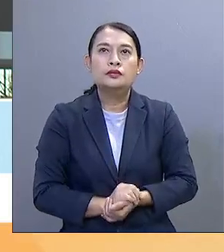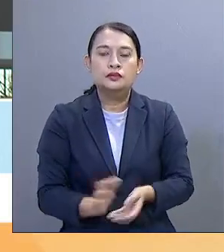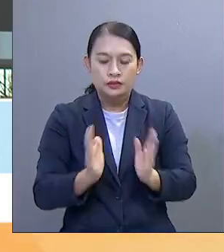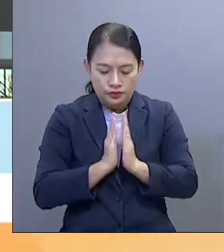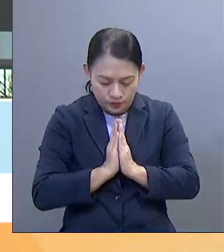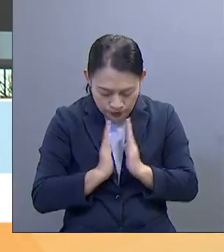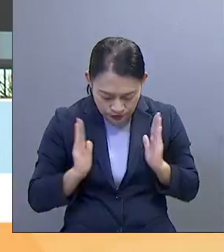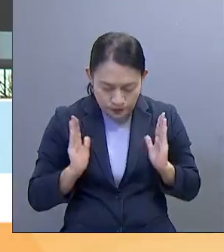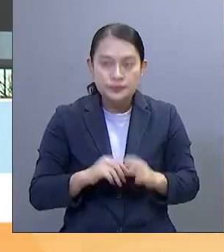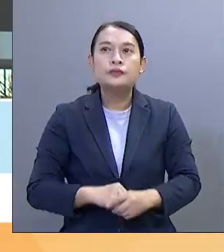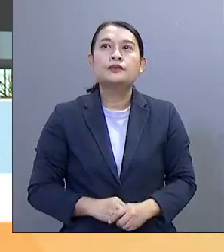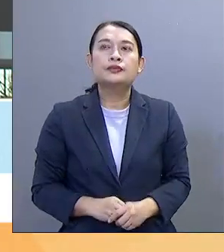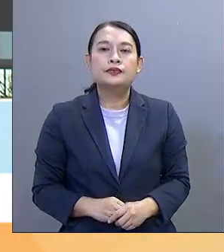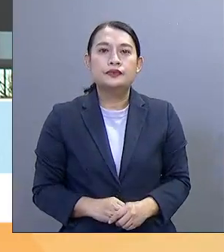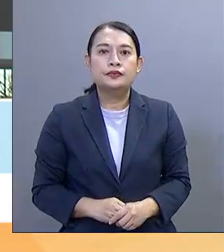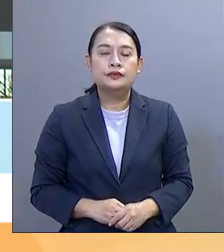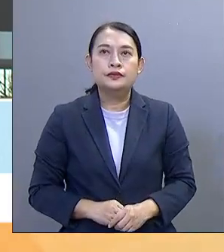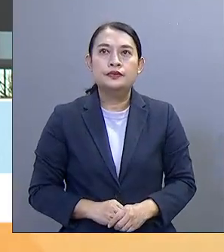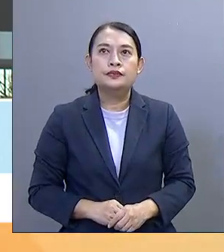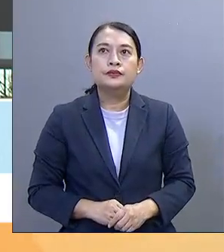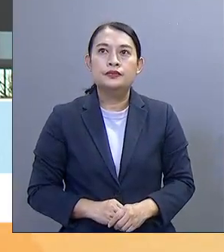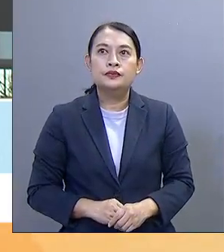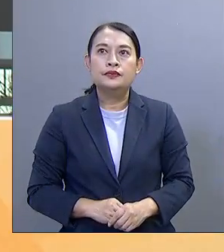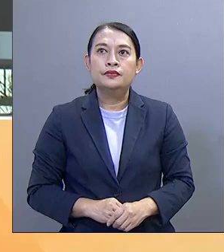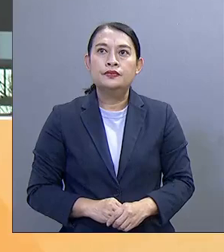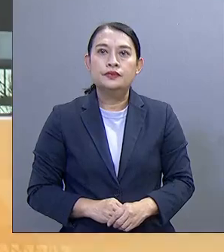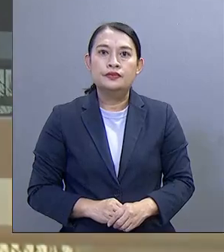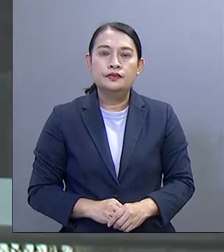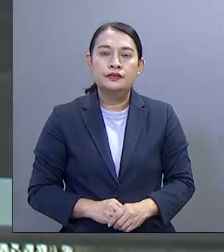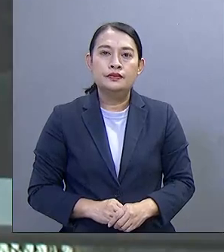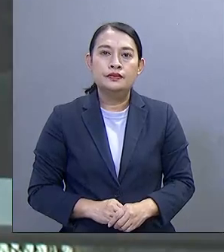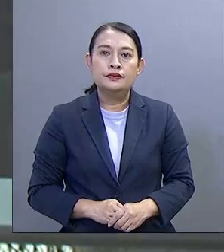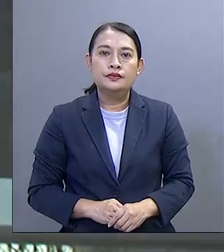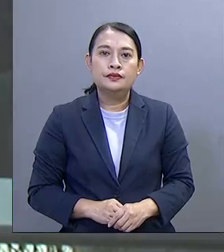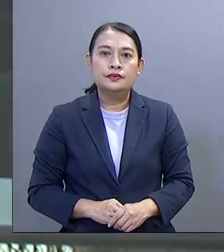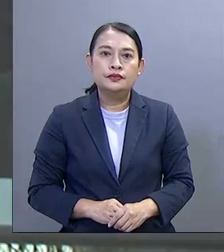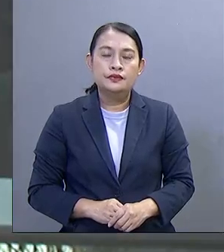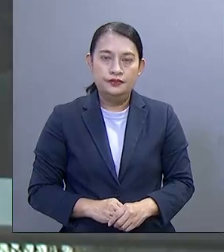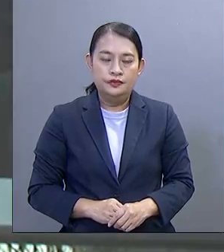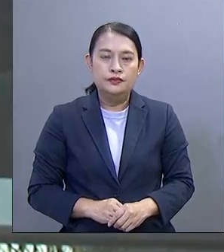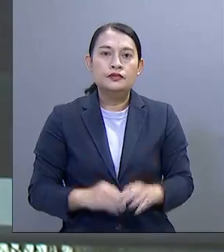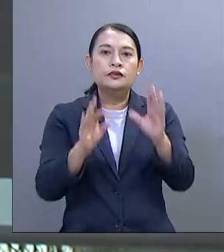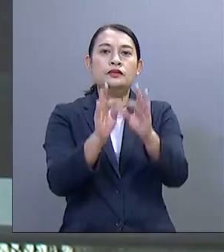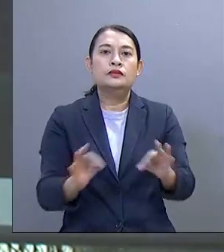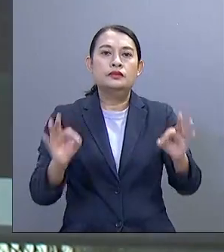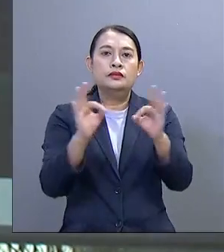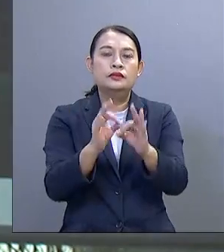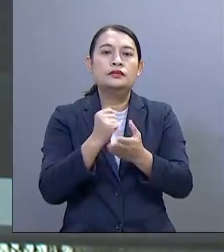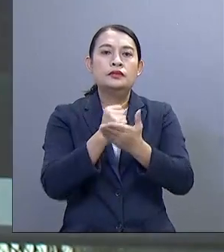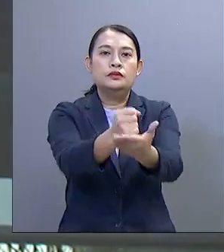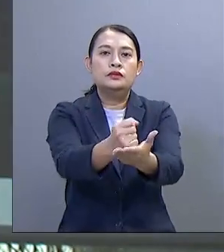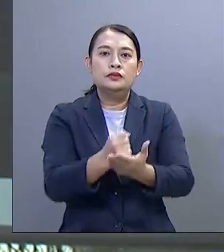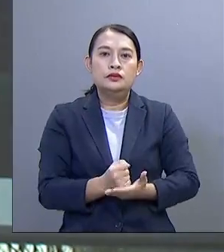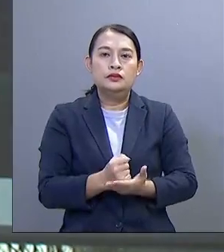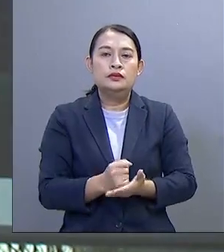ดีค่ะ สวดีค่ะก็ตองช่วยกัทุกคน หนวยงานใดหน่วยงานหนึ่ง